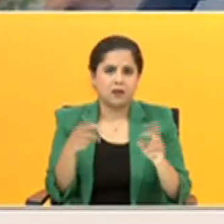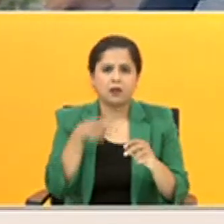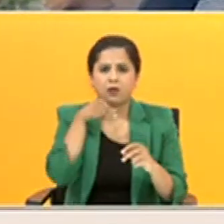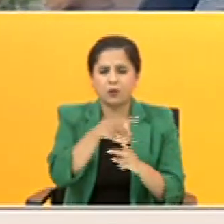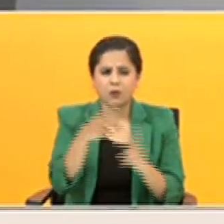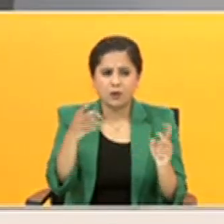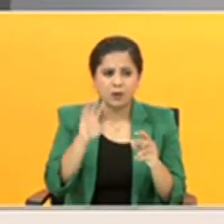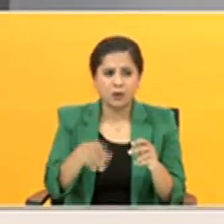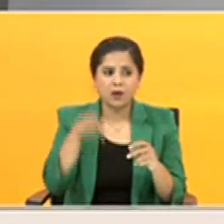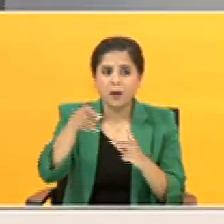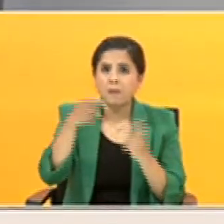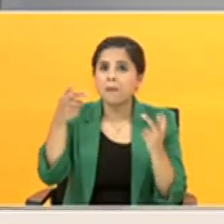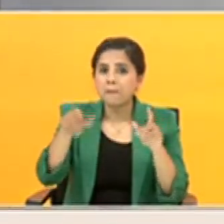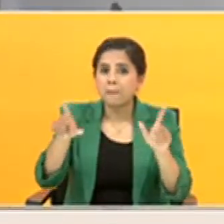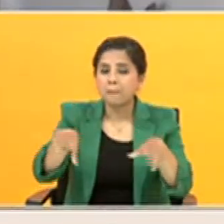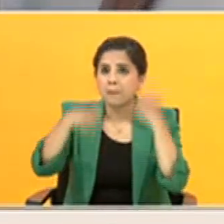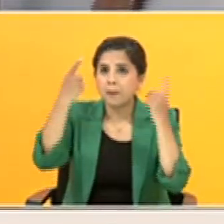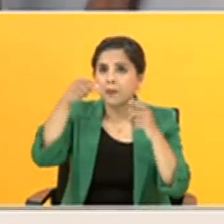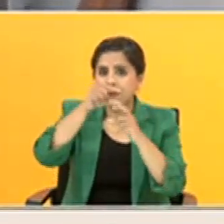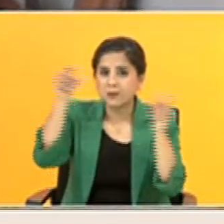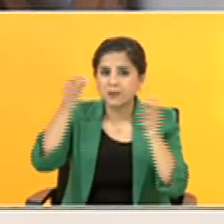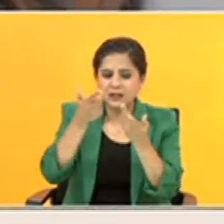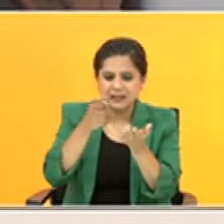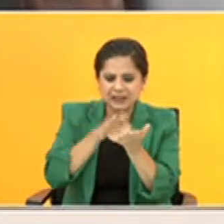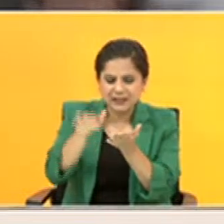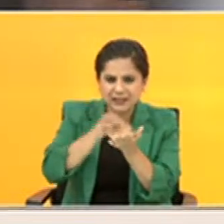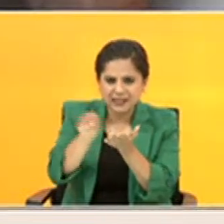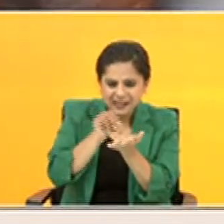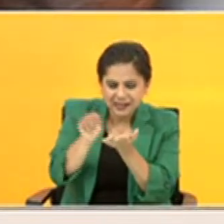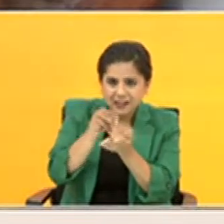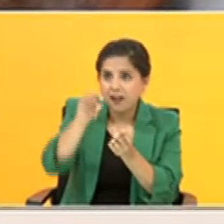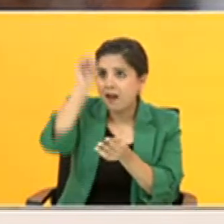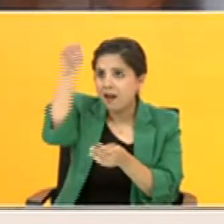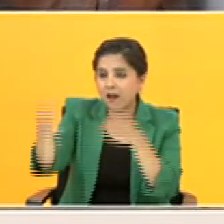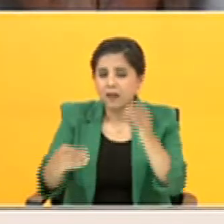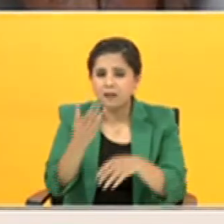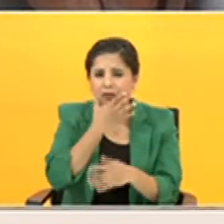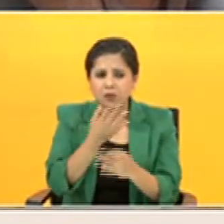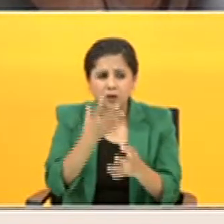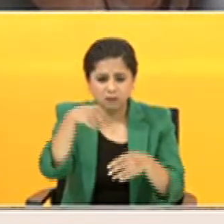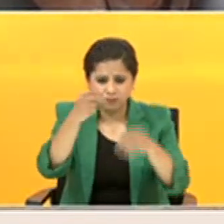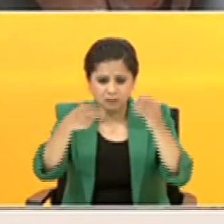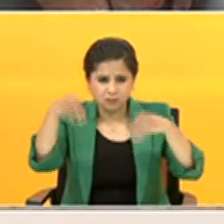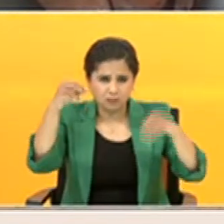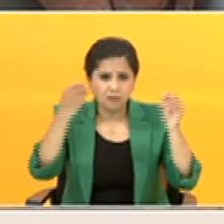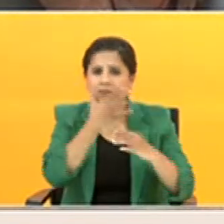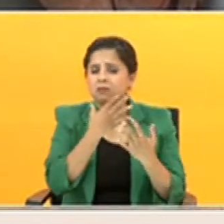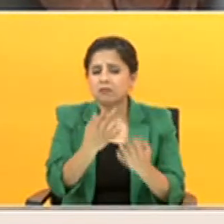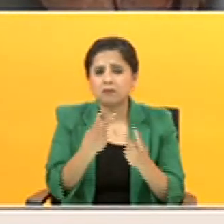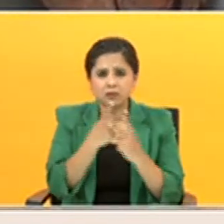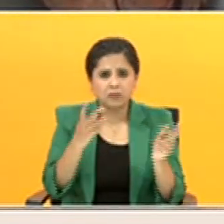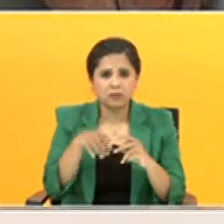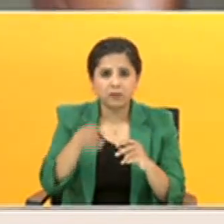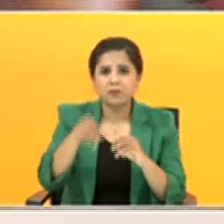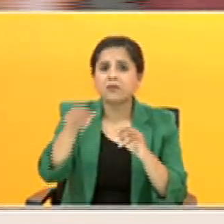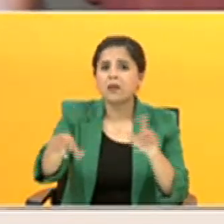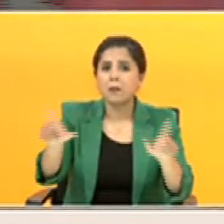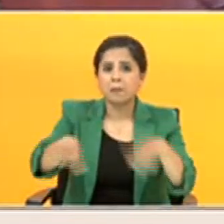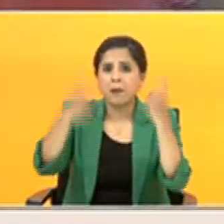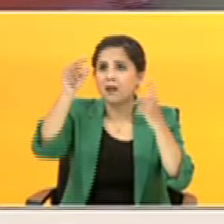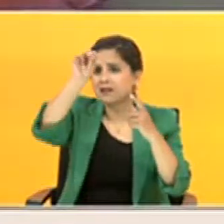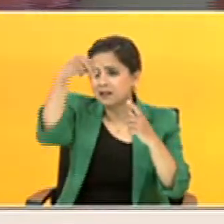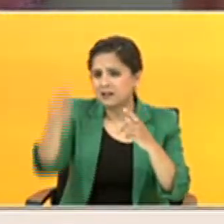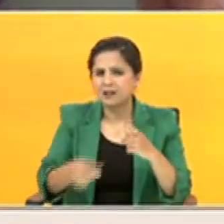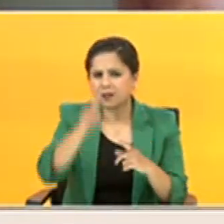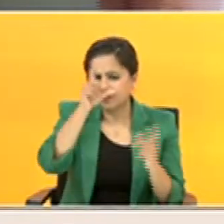के पेड़ों से गिरने वाली सूखी छाल से सुंदर कलाकृतियां बनाते हैं। वो छाल जिसे